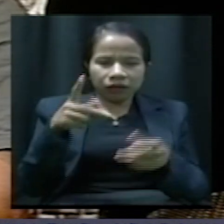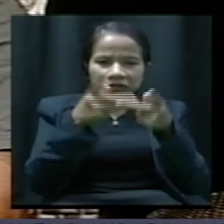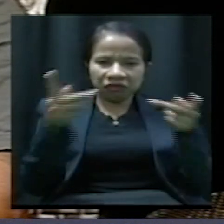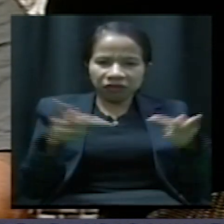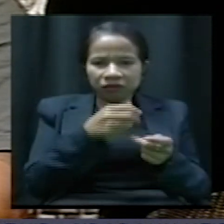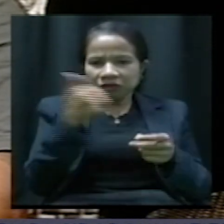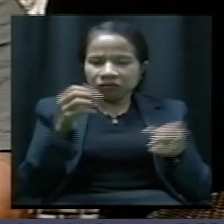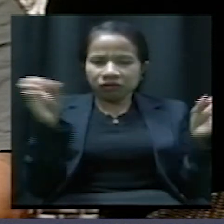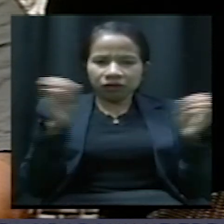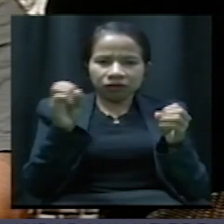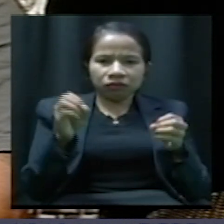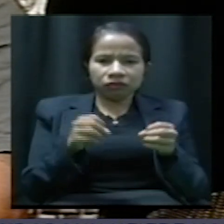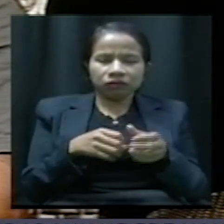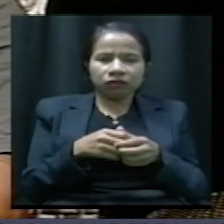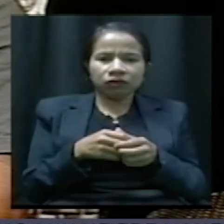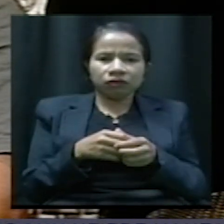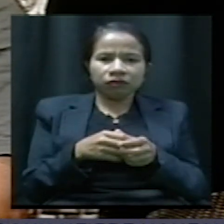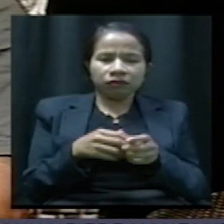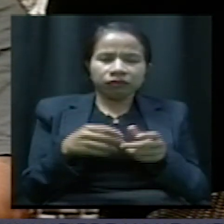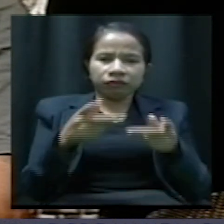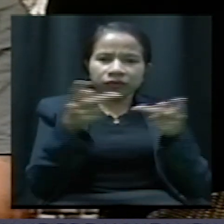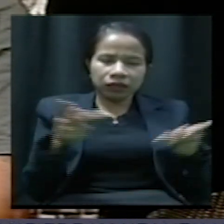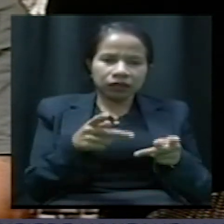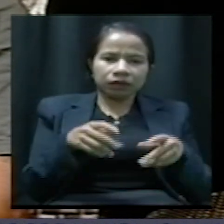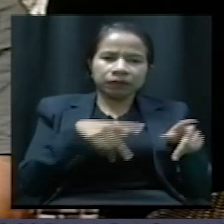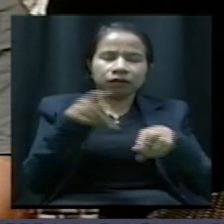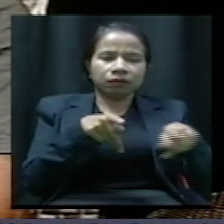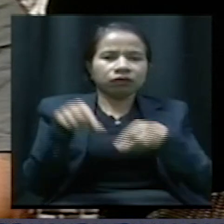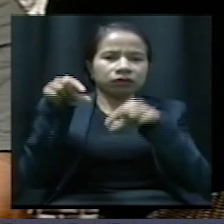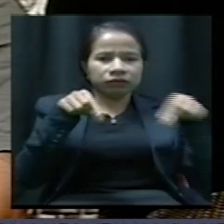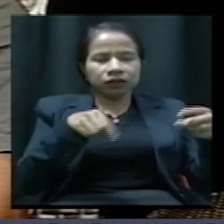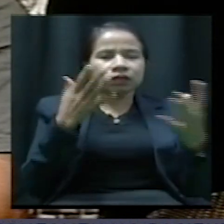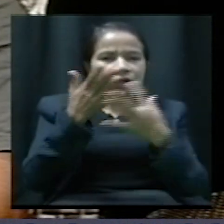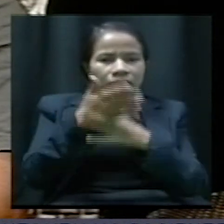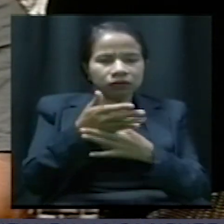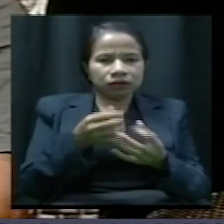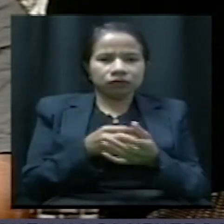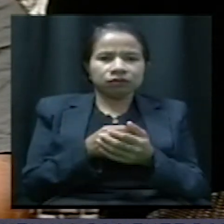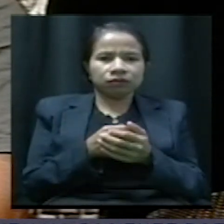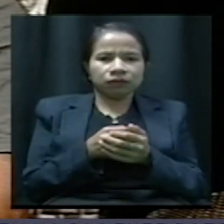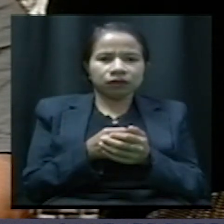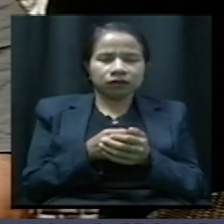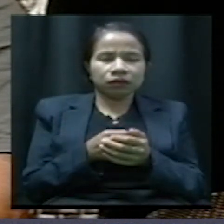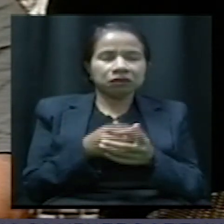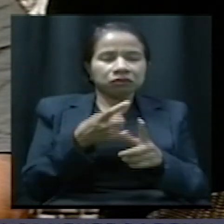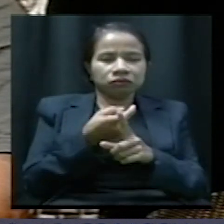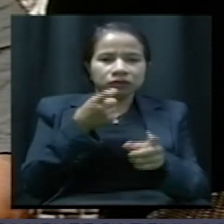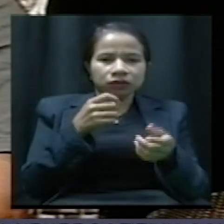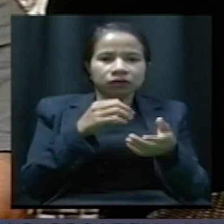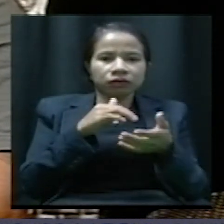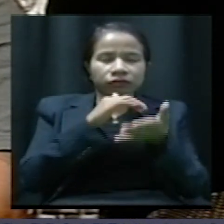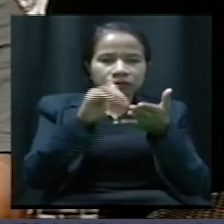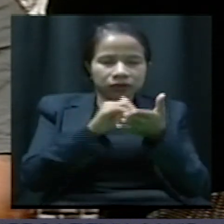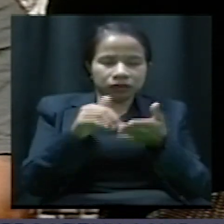dunia kondisoins baru ita bukan atal servisi ita hodia ida ne persisya anoin lius formasaun ne ita ne jovem sira